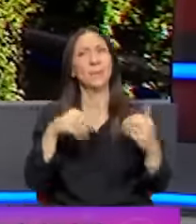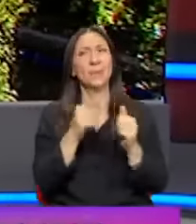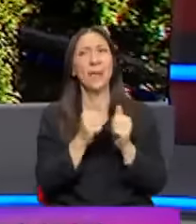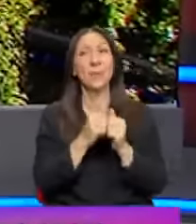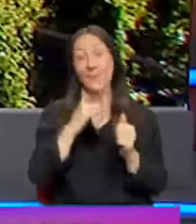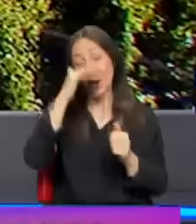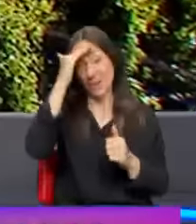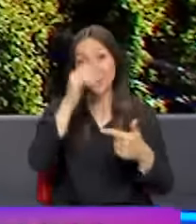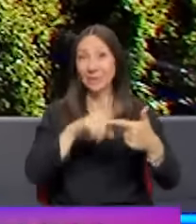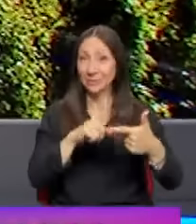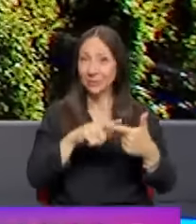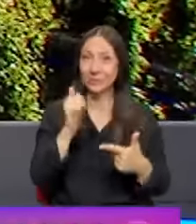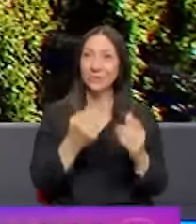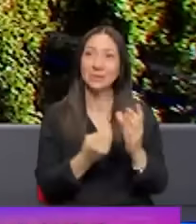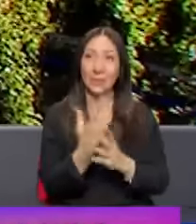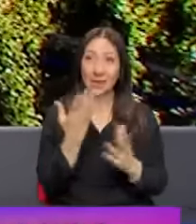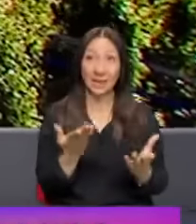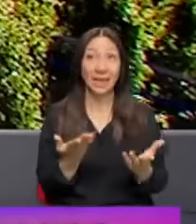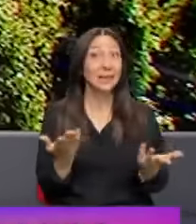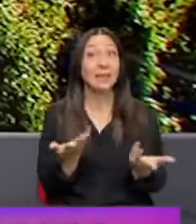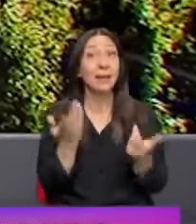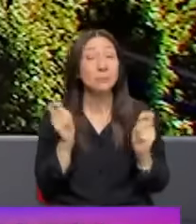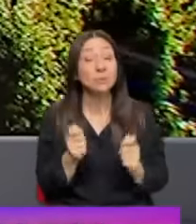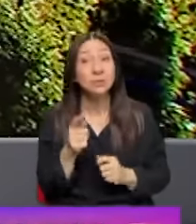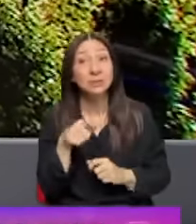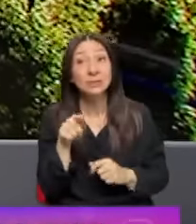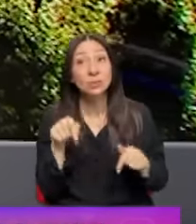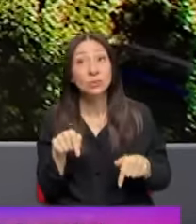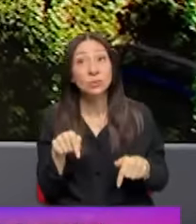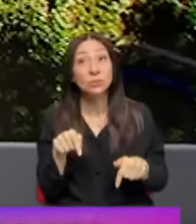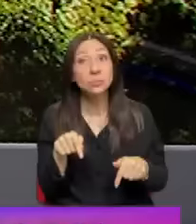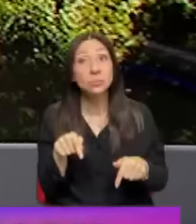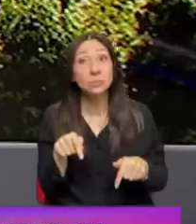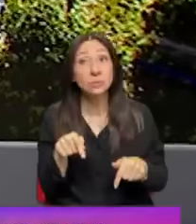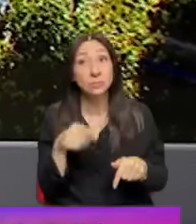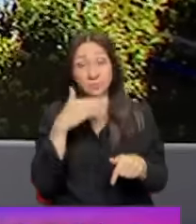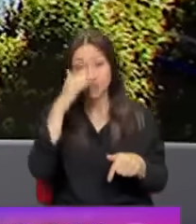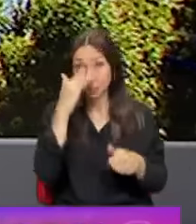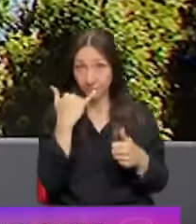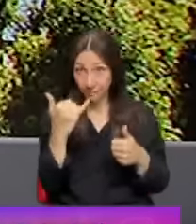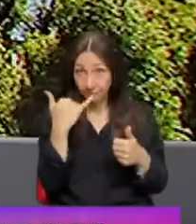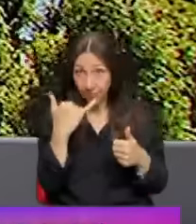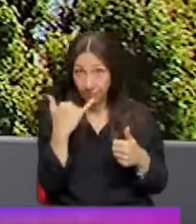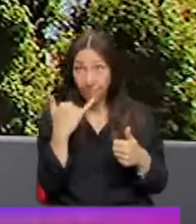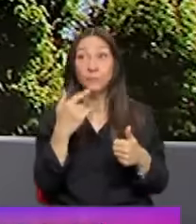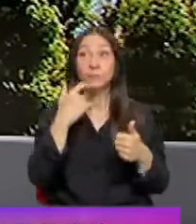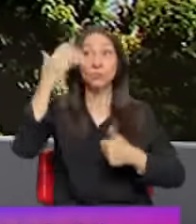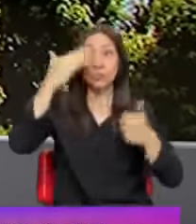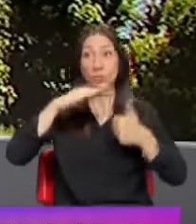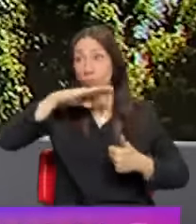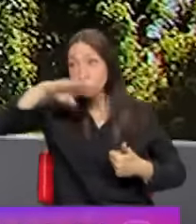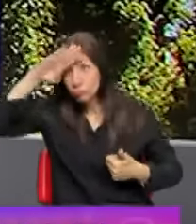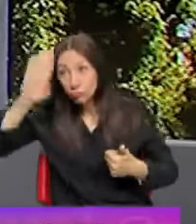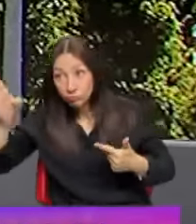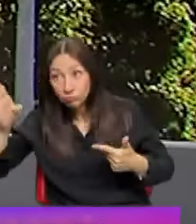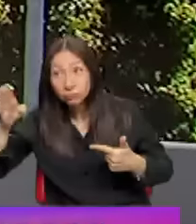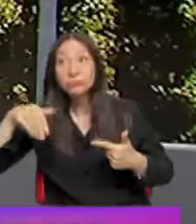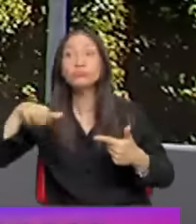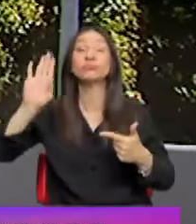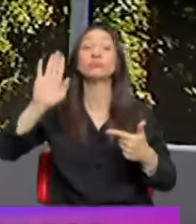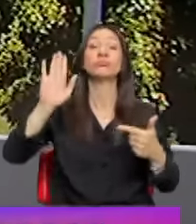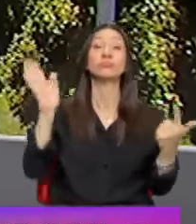beraber bayramın ikinci gününün sabahında. Neler yapacaksınız bugün? Bayram ziyareti, büyüklere el öpme,